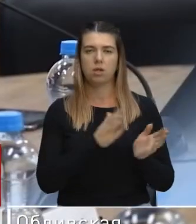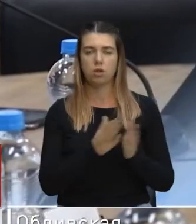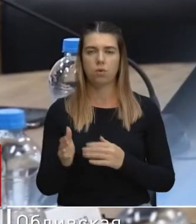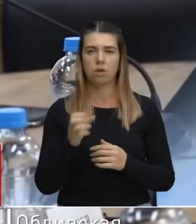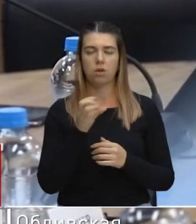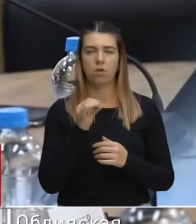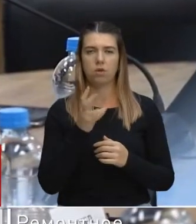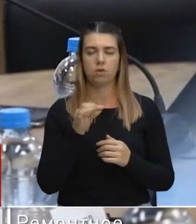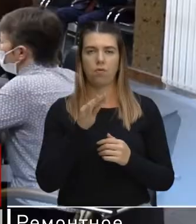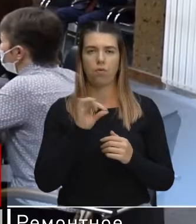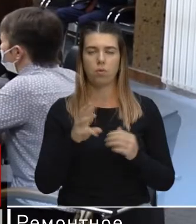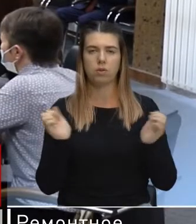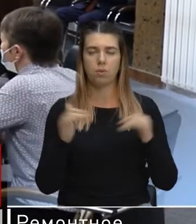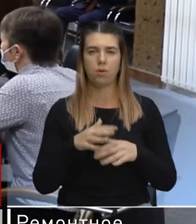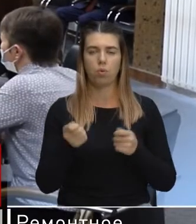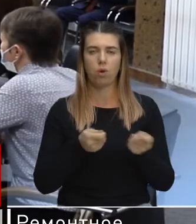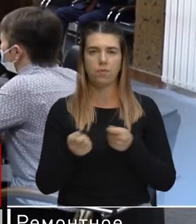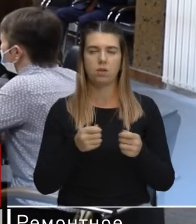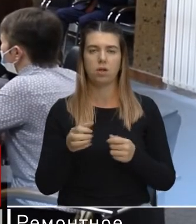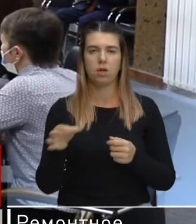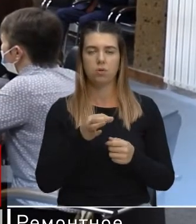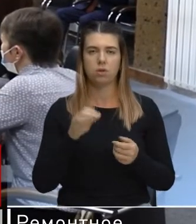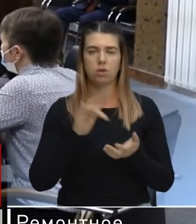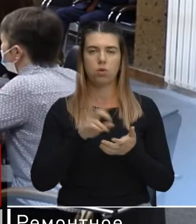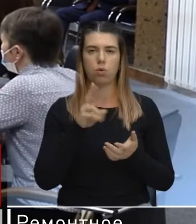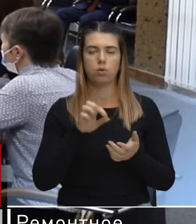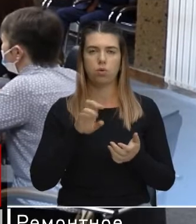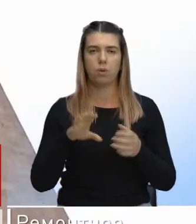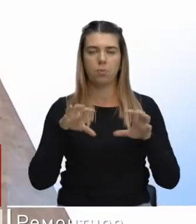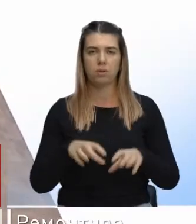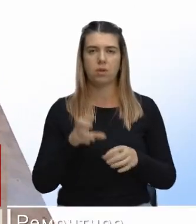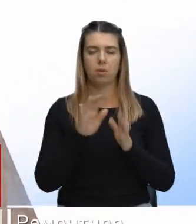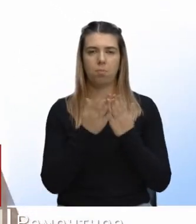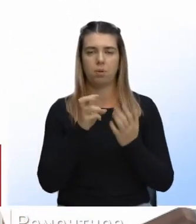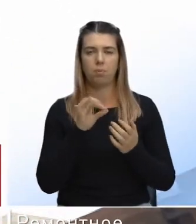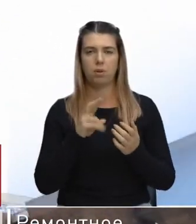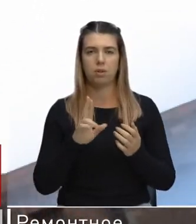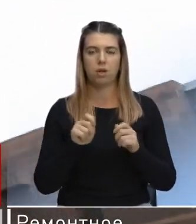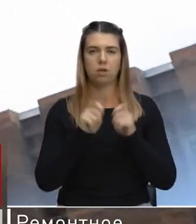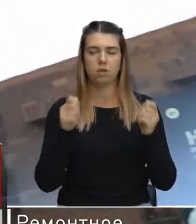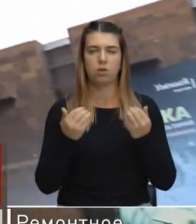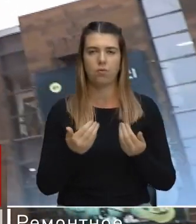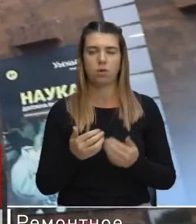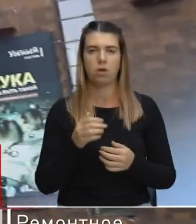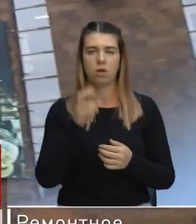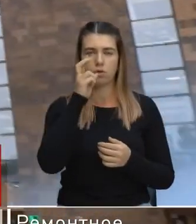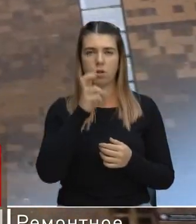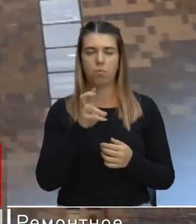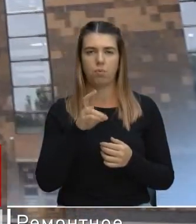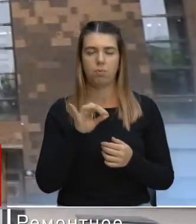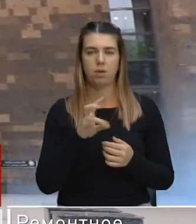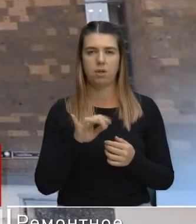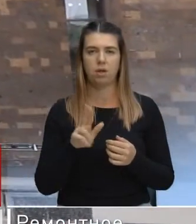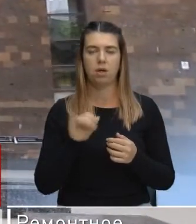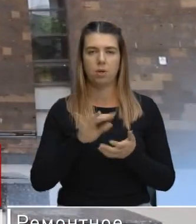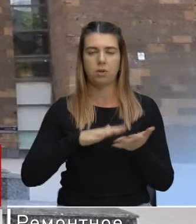Ежегодный интеграционный форум собрал руководителей региональных центров доступа к фондам президентской библиотеки. Он открылся сегодня в Донской государственной публичной